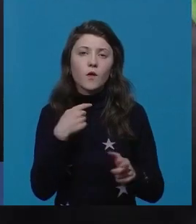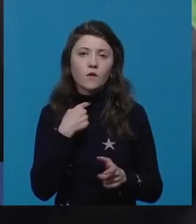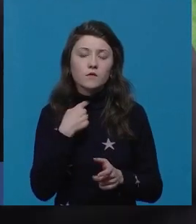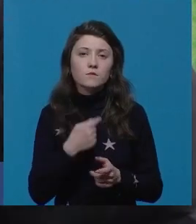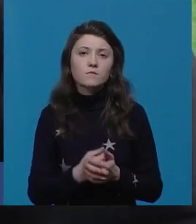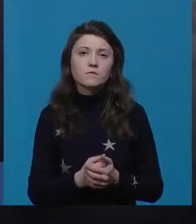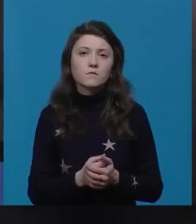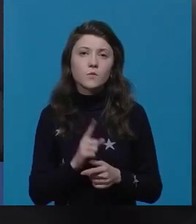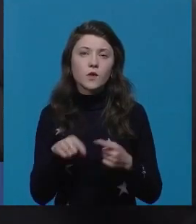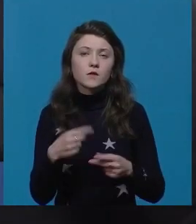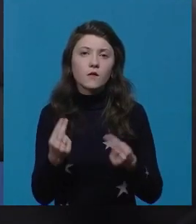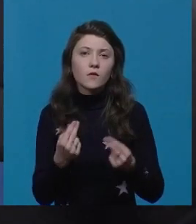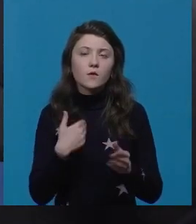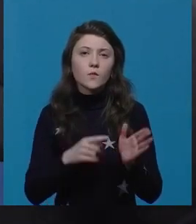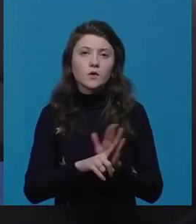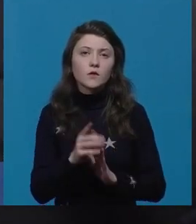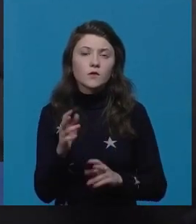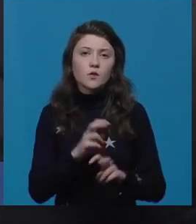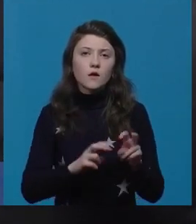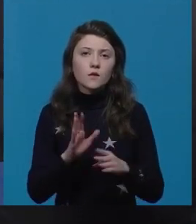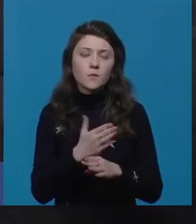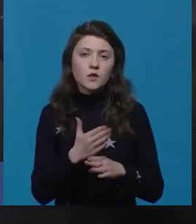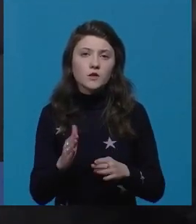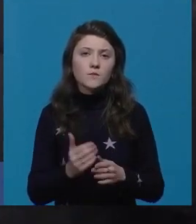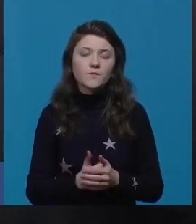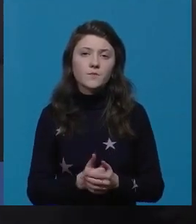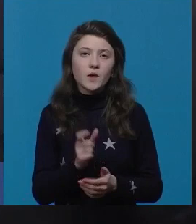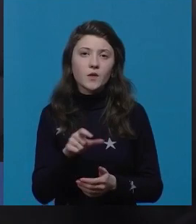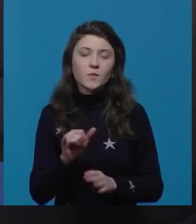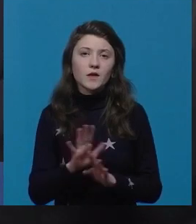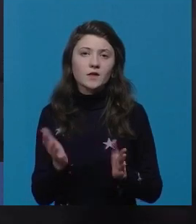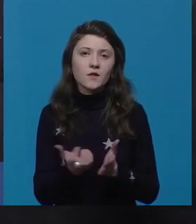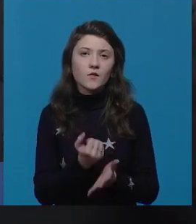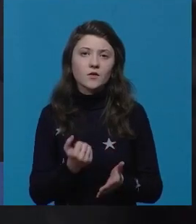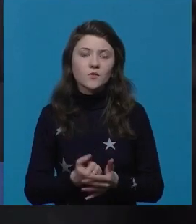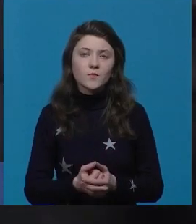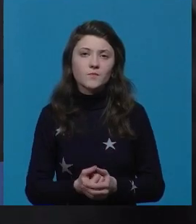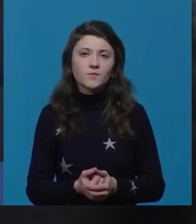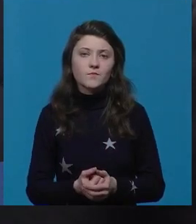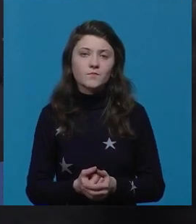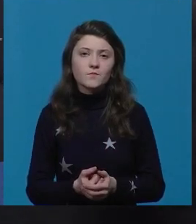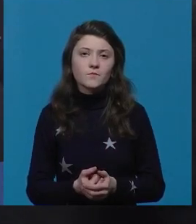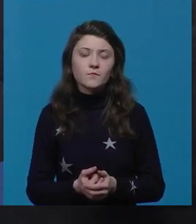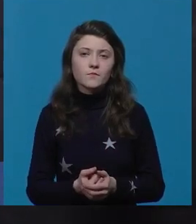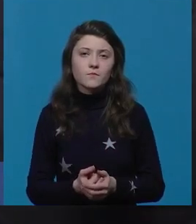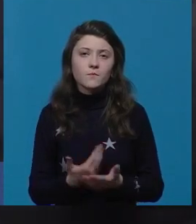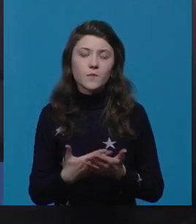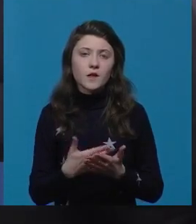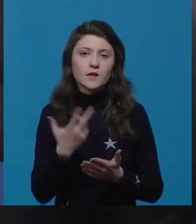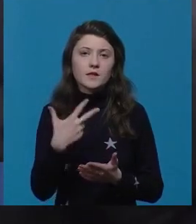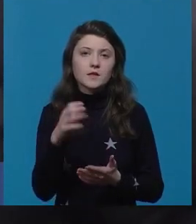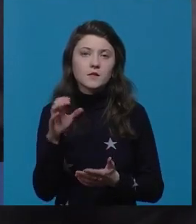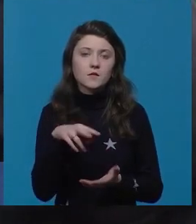грою. Я починаю його шукати між гравцями і не знаходжу. І тут я десь 30 секунд стою